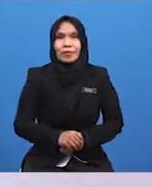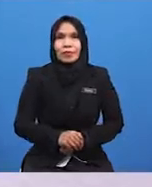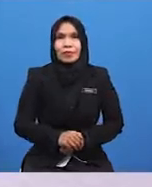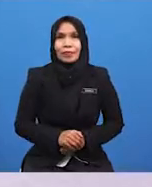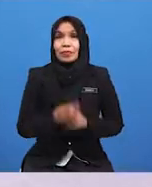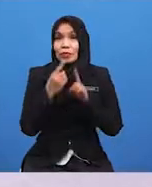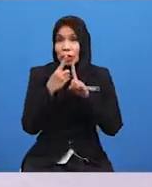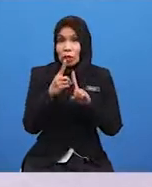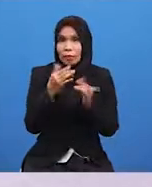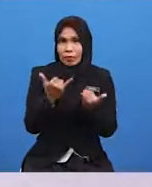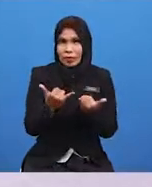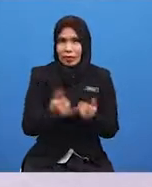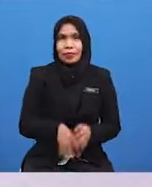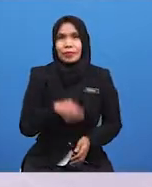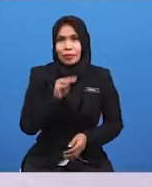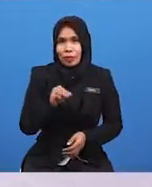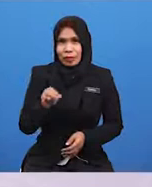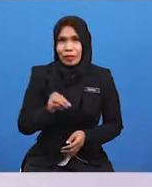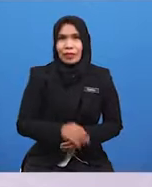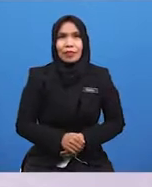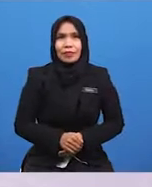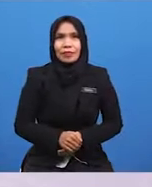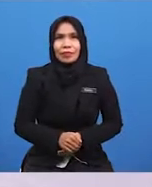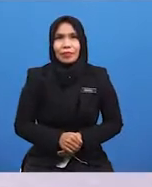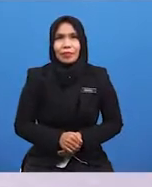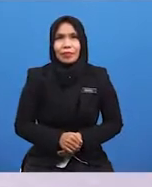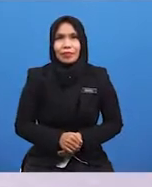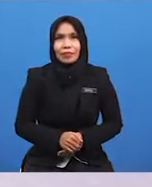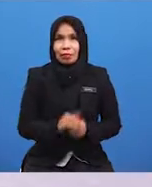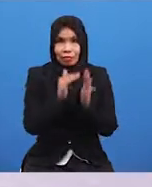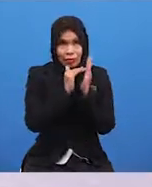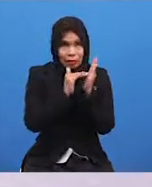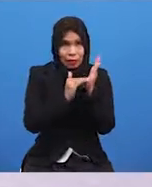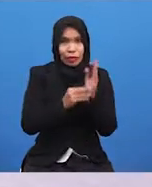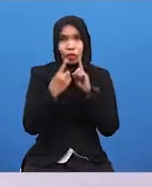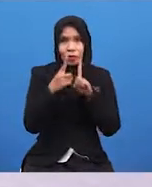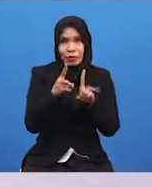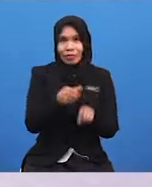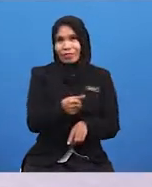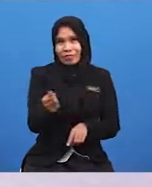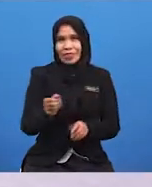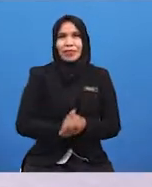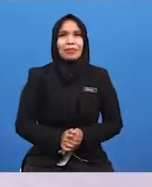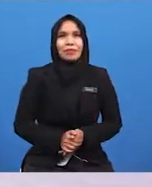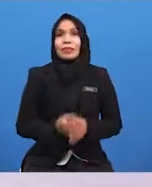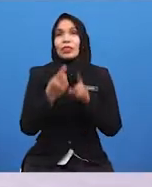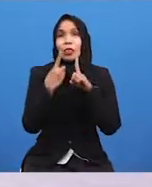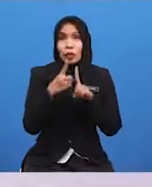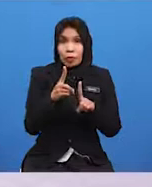sekarang murid-murid sila semak jawaban anda jawabannya